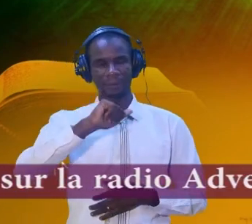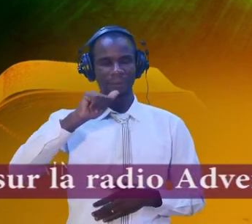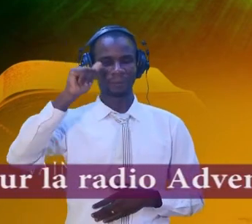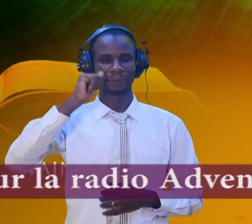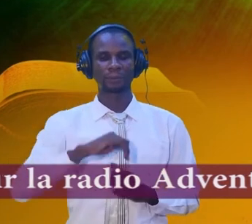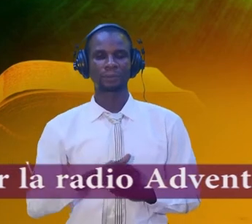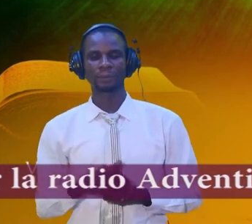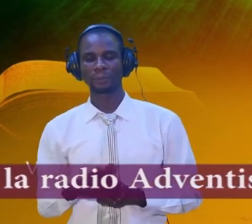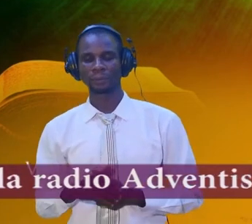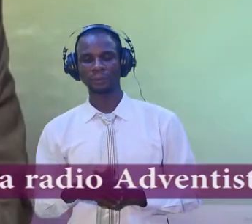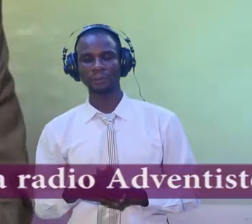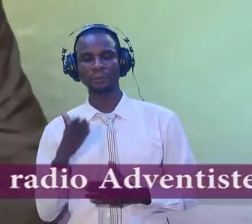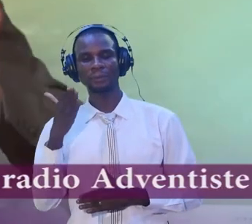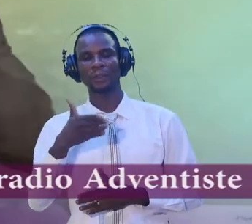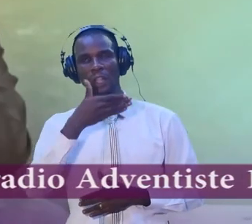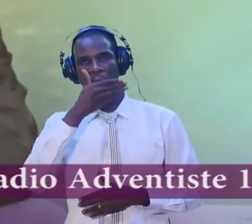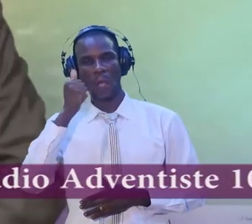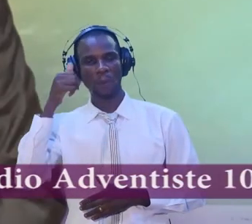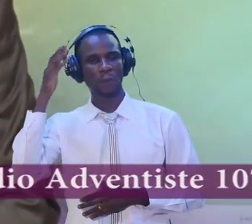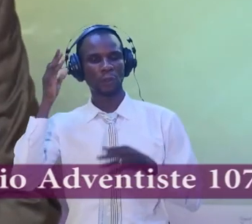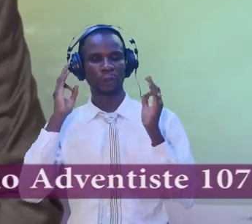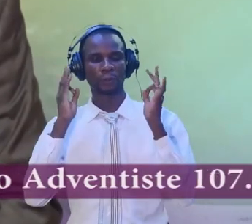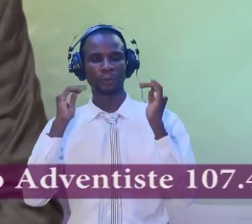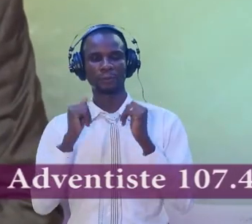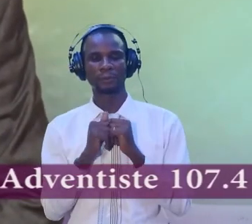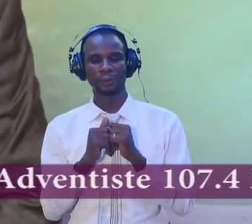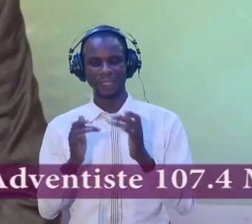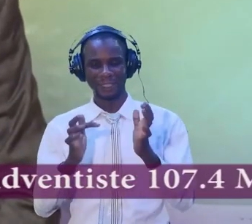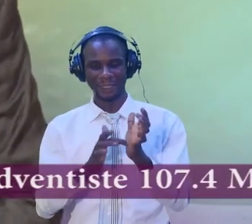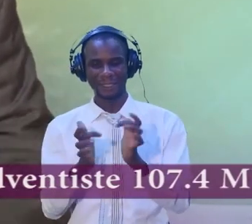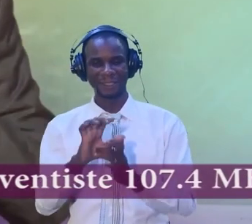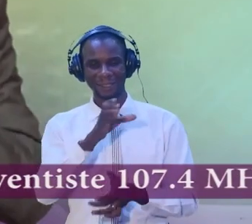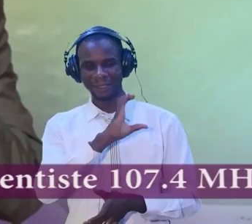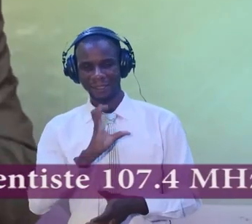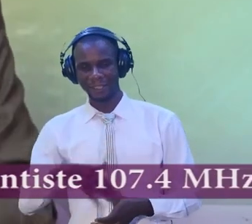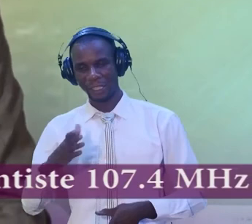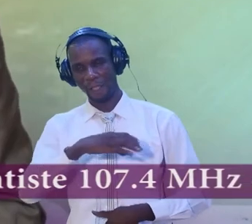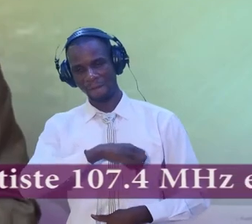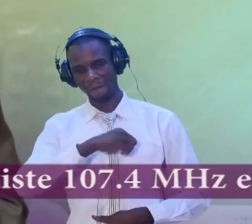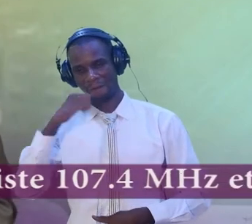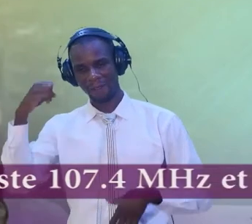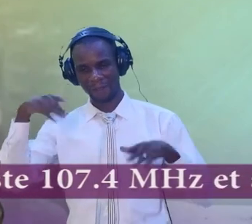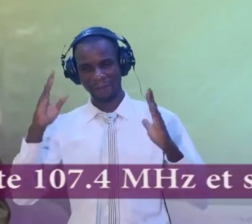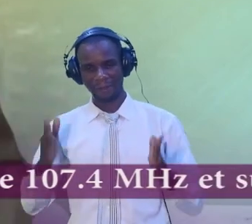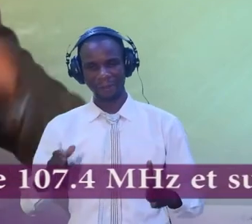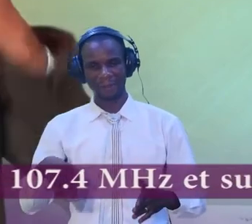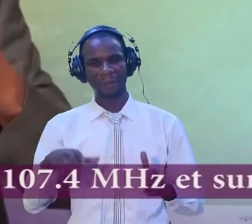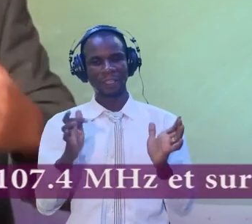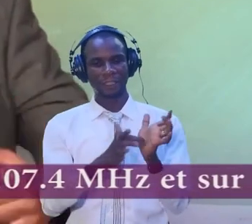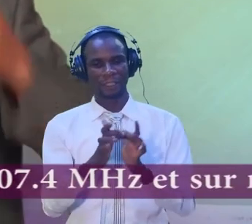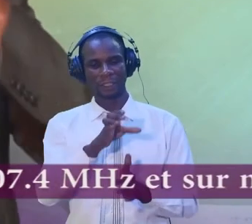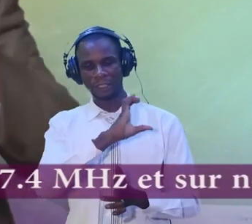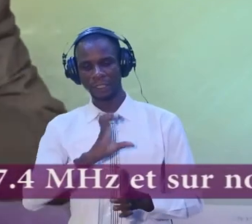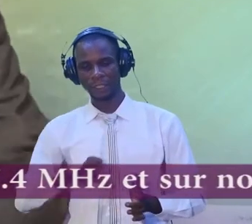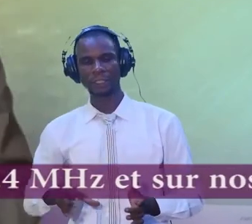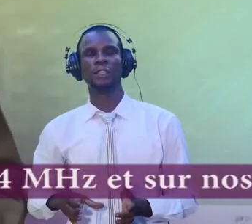kuidhirisha harufu ya kumjua yeye. Ndio habari njema. Yesu Kristo ni